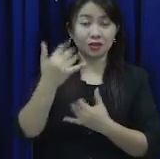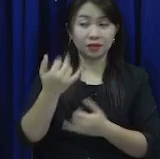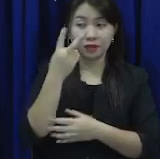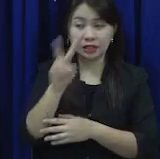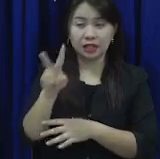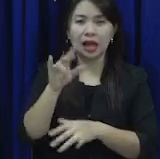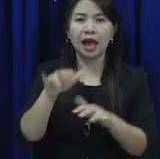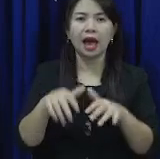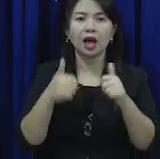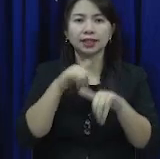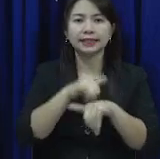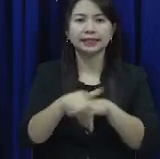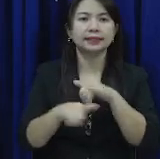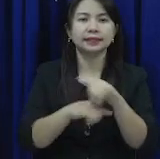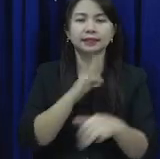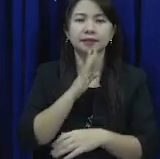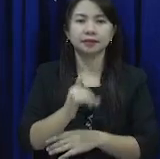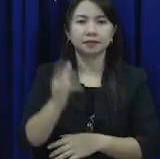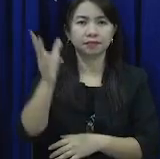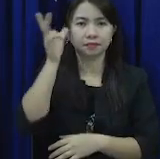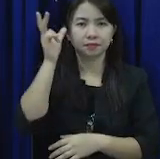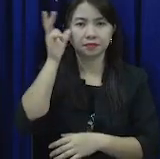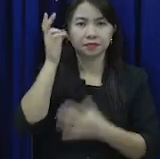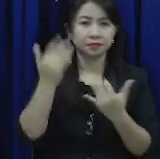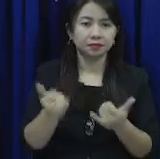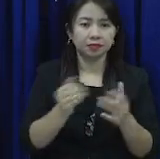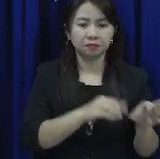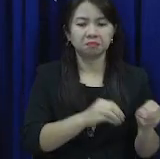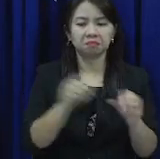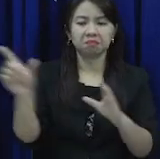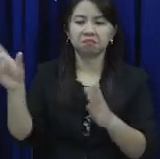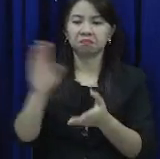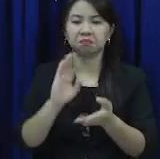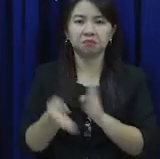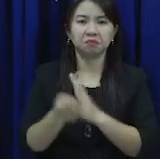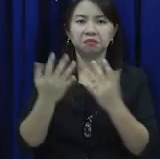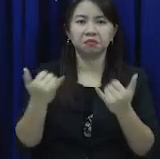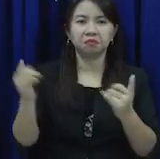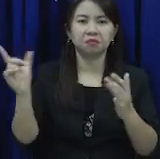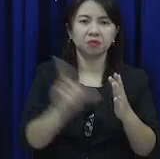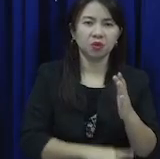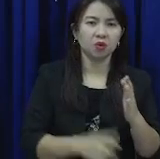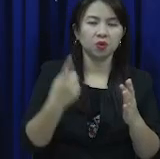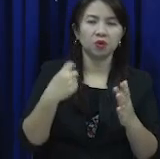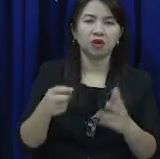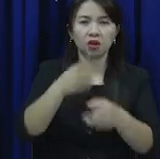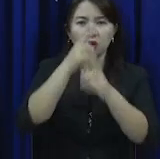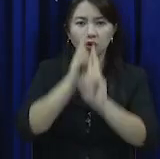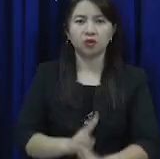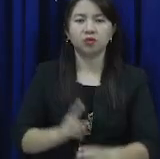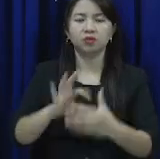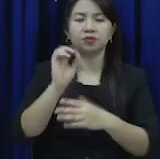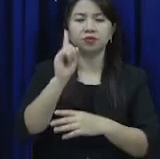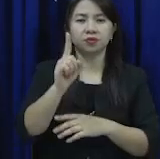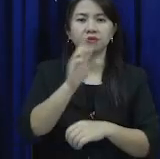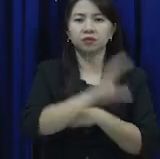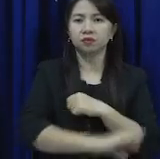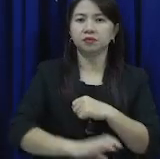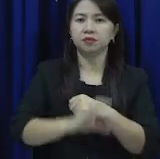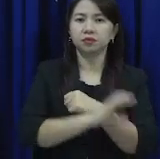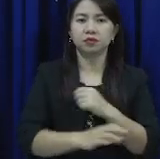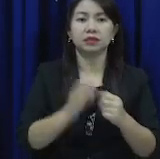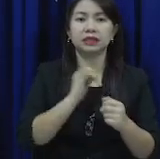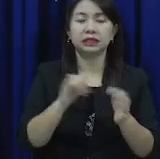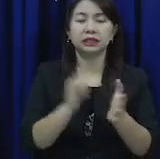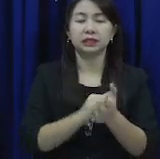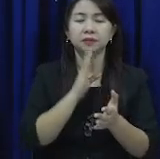tao na ganon na lang binaba ang pagkuha ng karangalan na isang bansa sa pamamagitan ng laro is that really